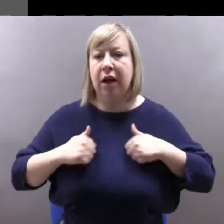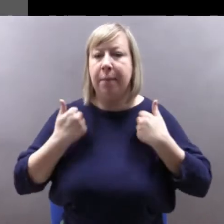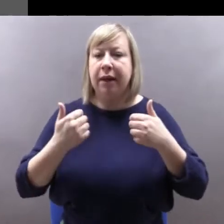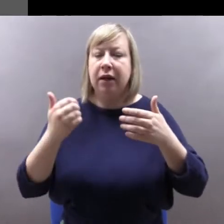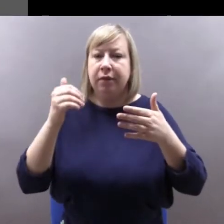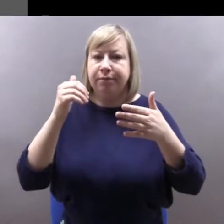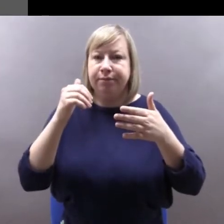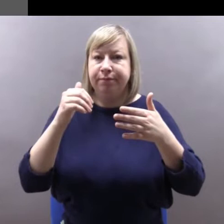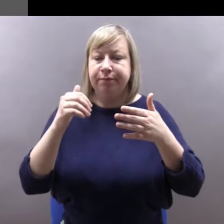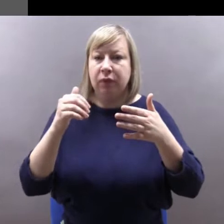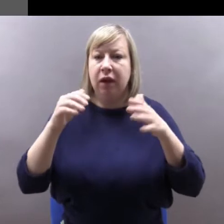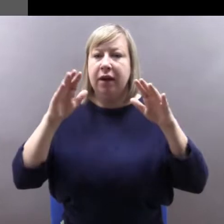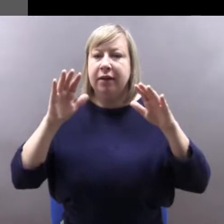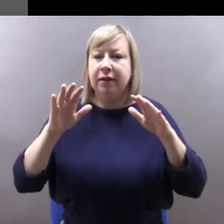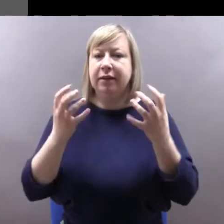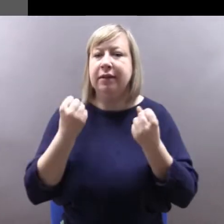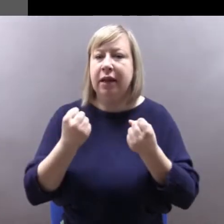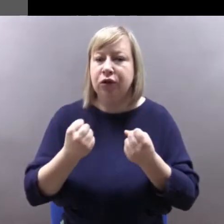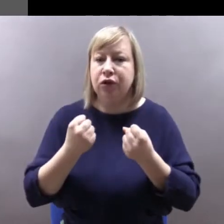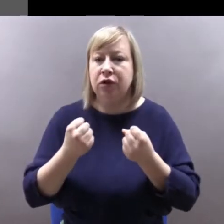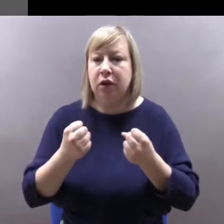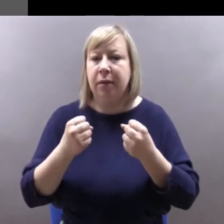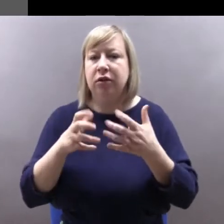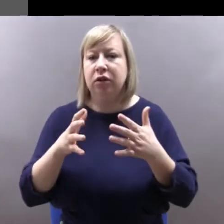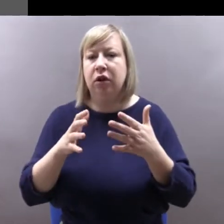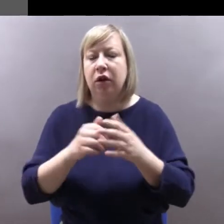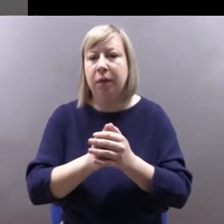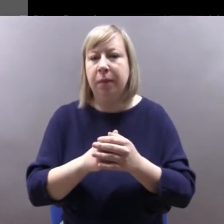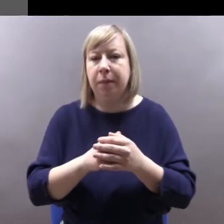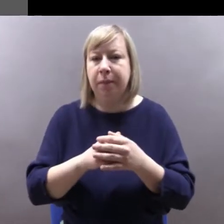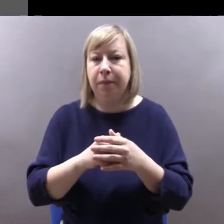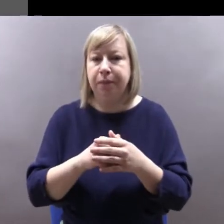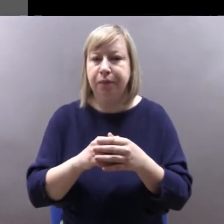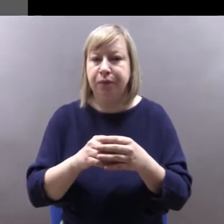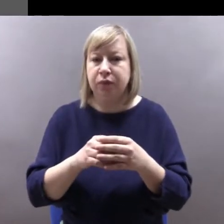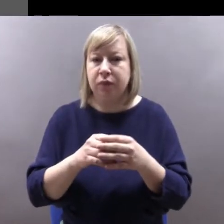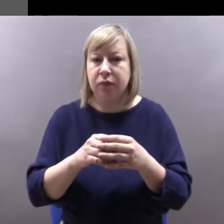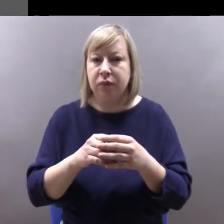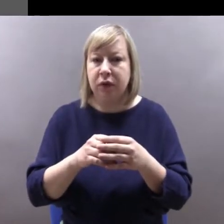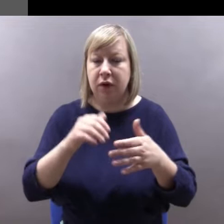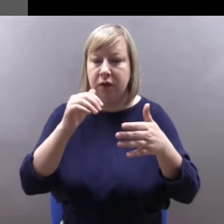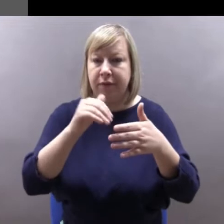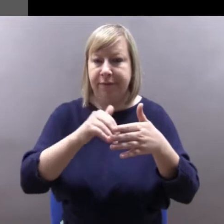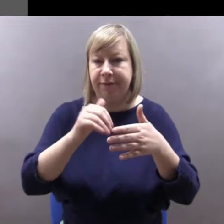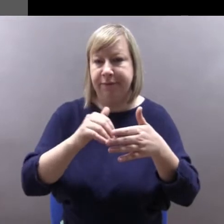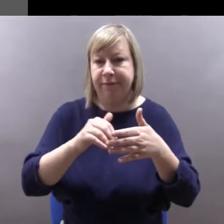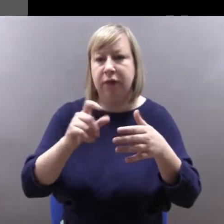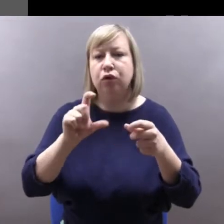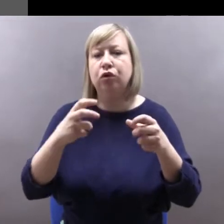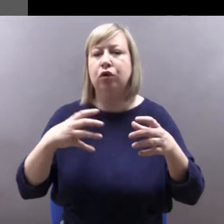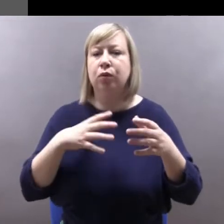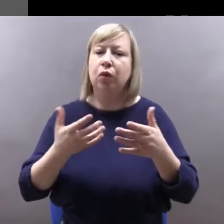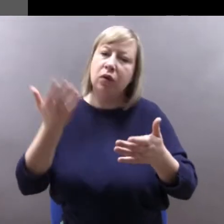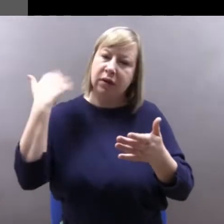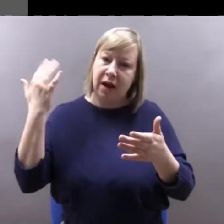optymalna dla naszych gości muzealnych, ale z zastosowaniem wszelkich możliwych technologii, które w